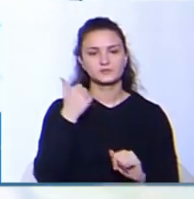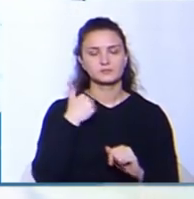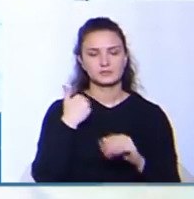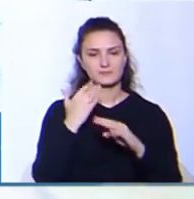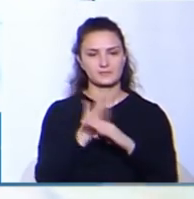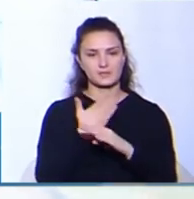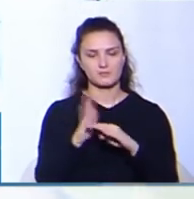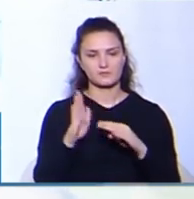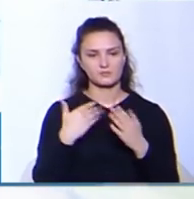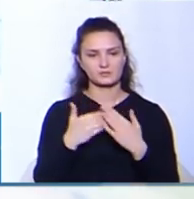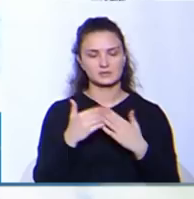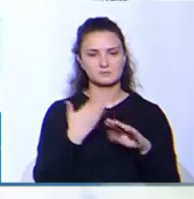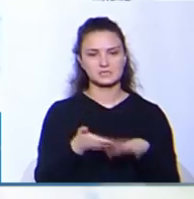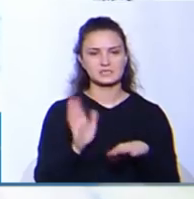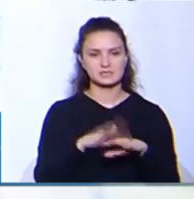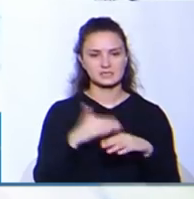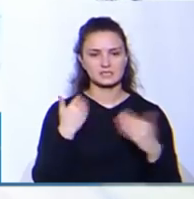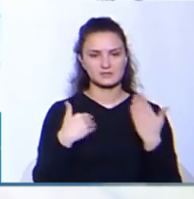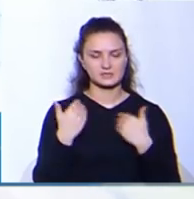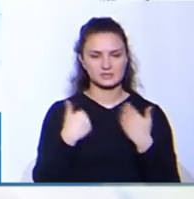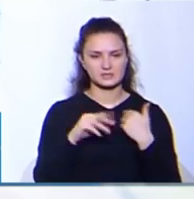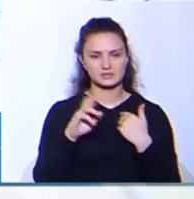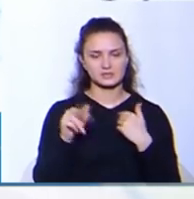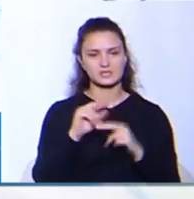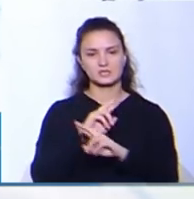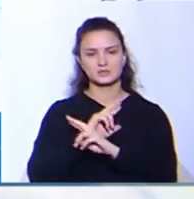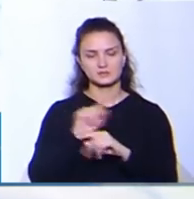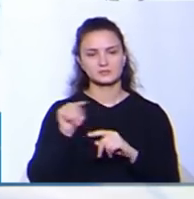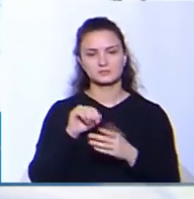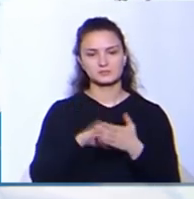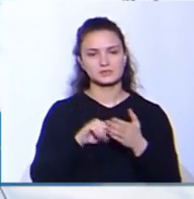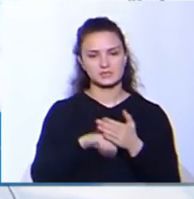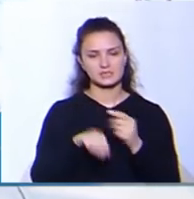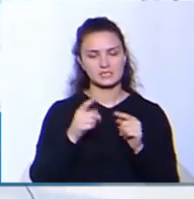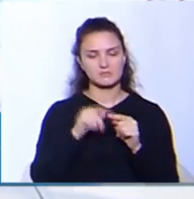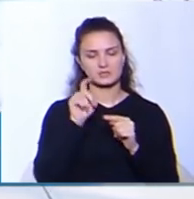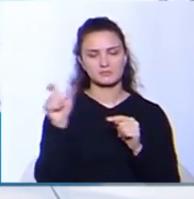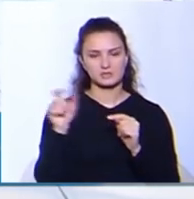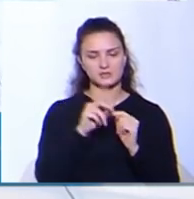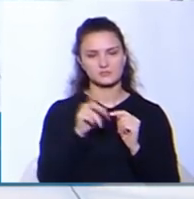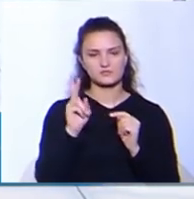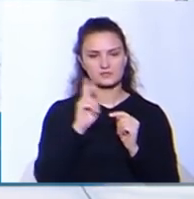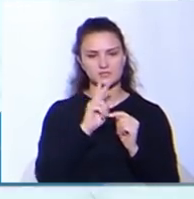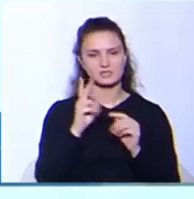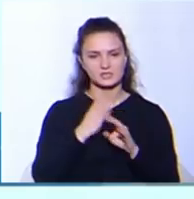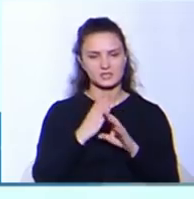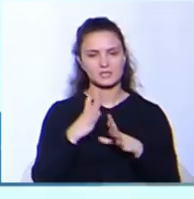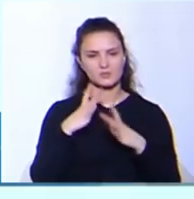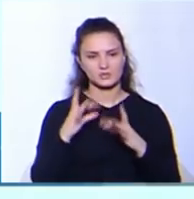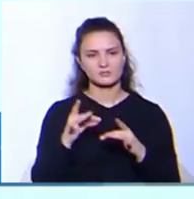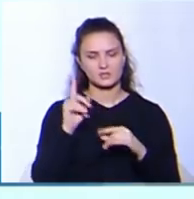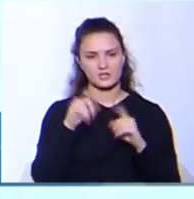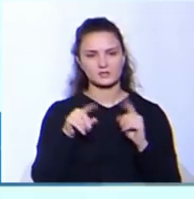ერთმანეთისგან აი ძიმე ინვალიდიზაციის და გარდაცვალების მიზეზები იმ ადამიანებში რომლებიც არიან ხან დამოკიდებული